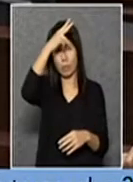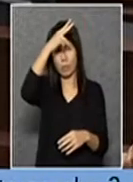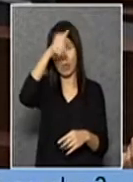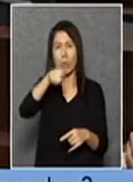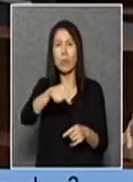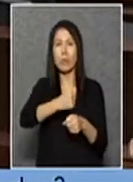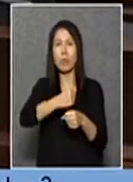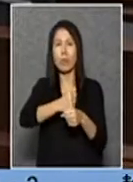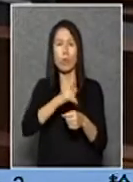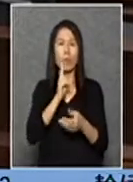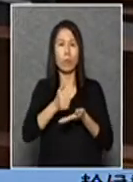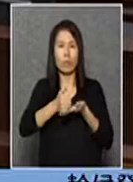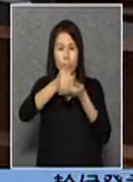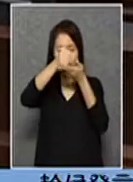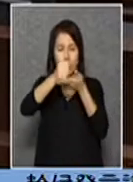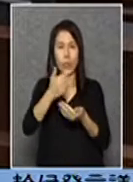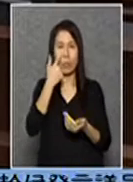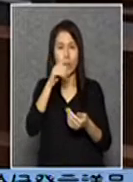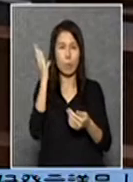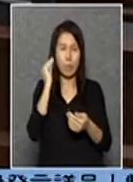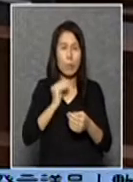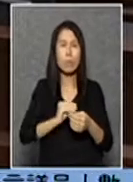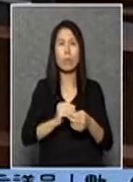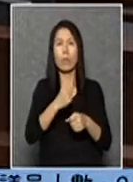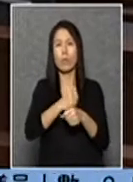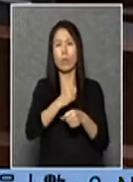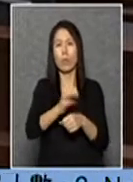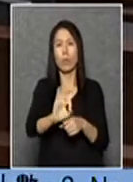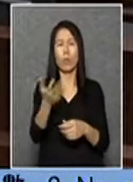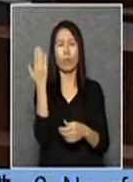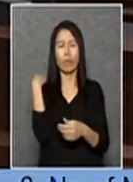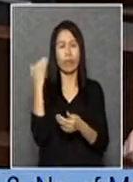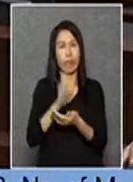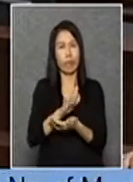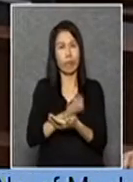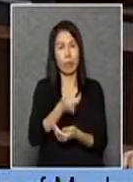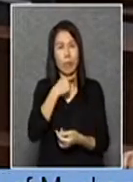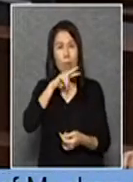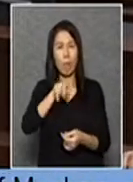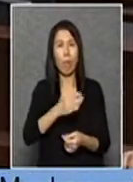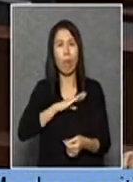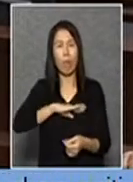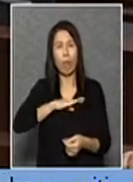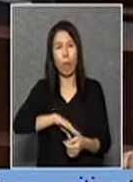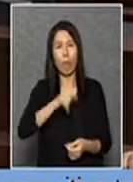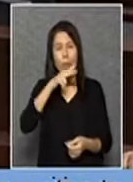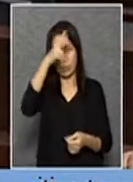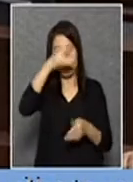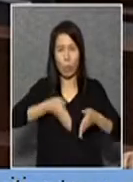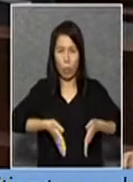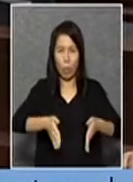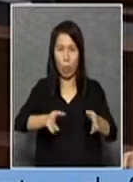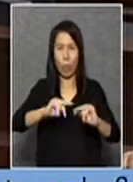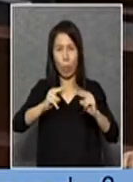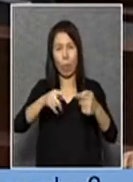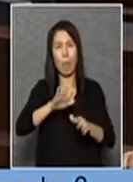好尊重我哋新聞界。主席，我哋咁多年咧，可以容忍我哋嘅喺政改方面嘅道路相對係比較慢咧。其